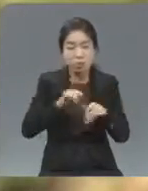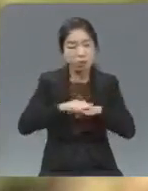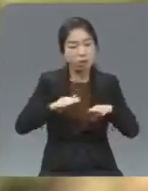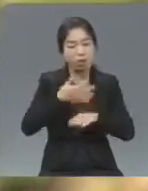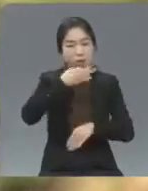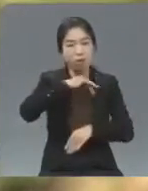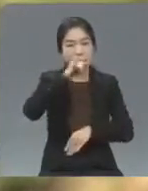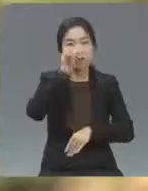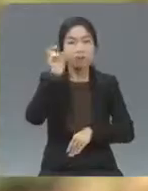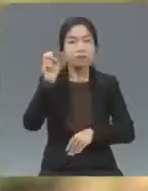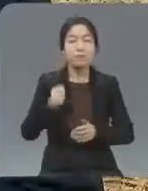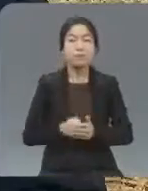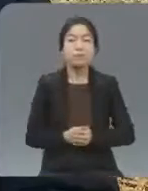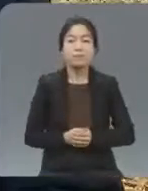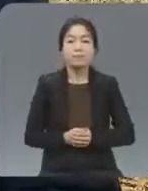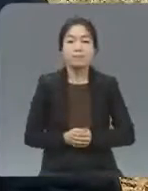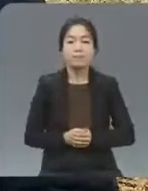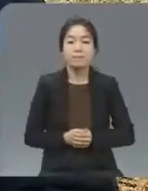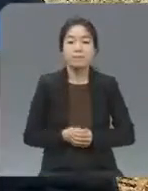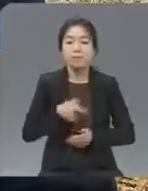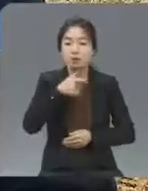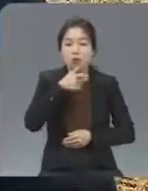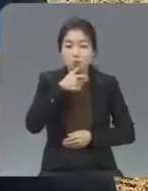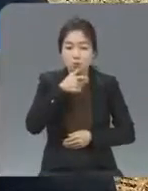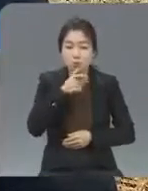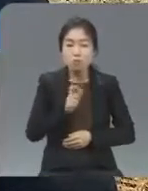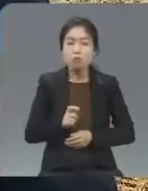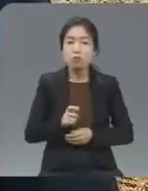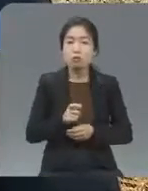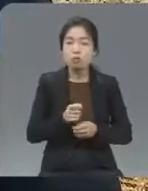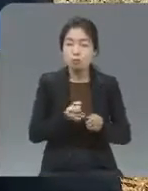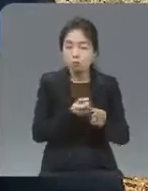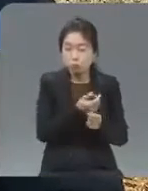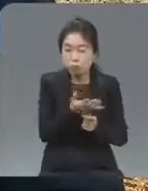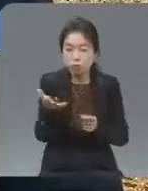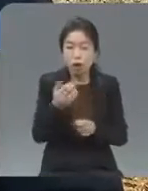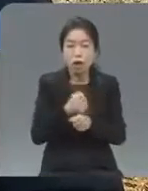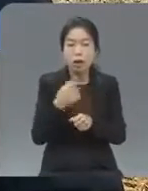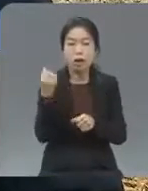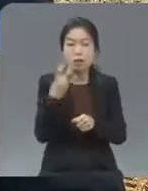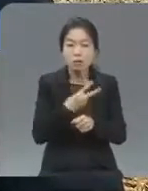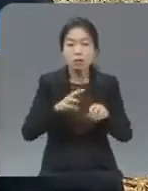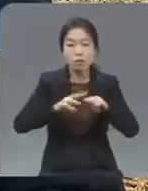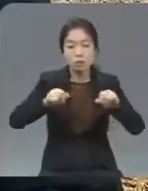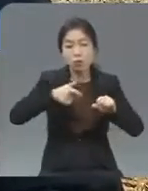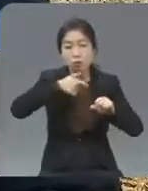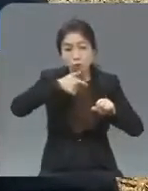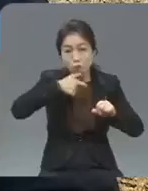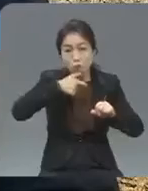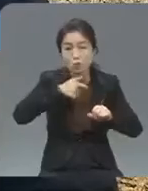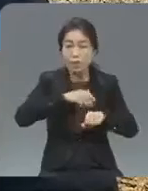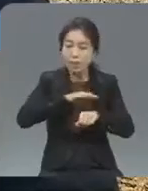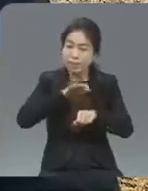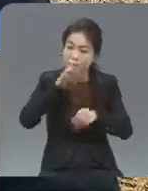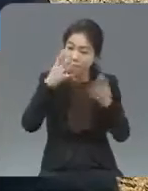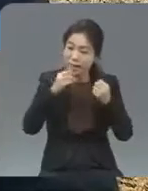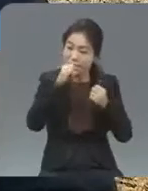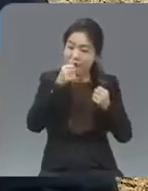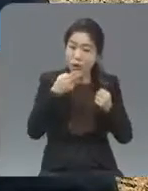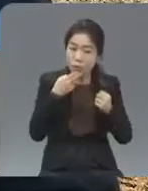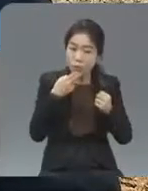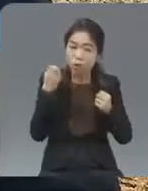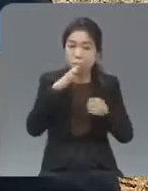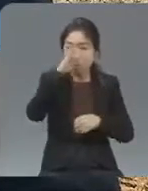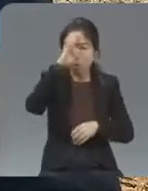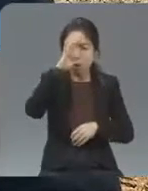될 전망입니다. 관수를 한다든지 아니면 뭐 여기 토양에 물이 얼마나 있는지 그냥